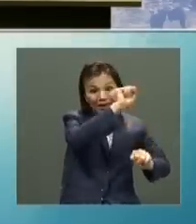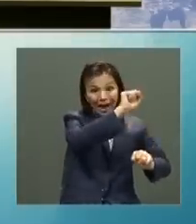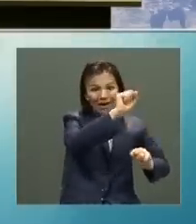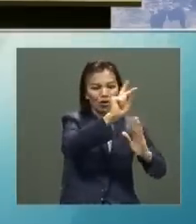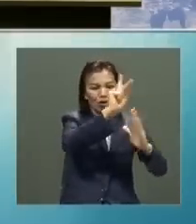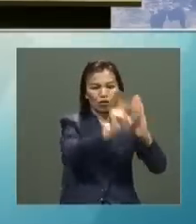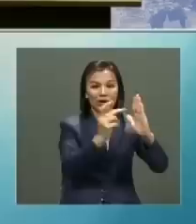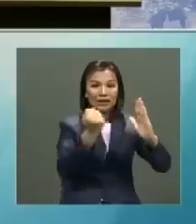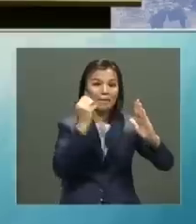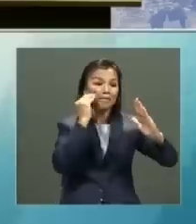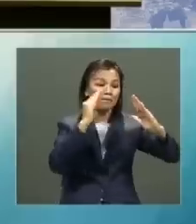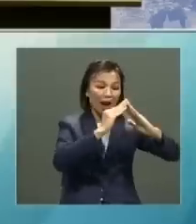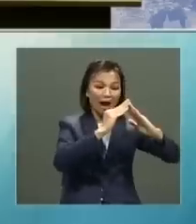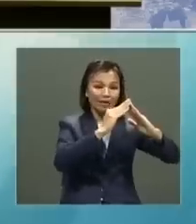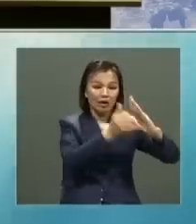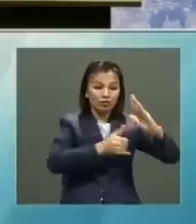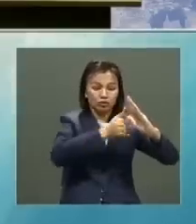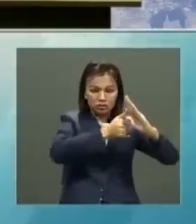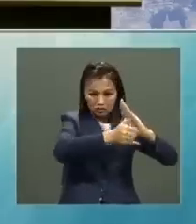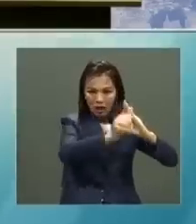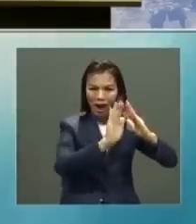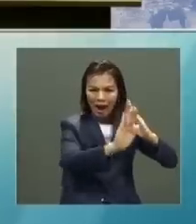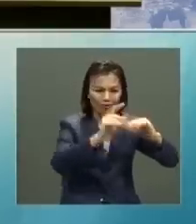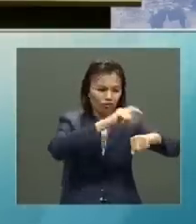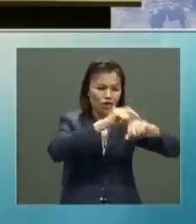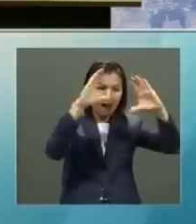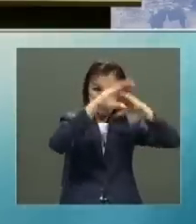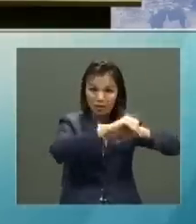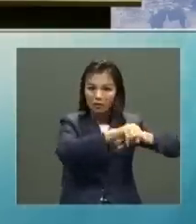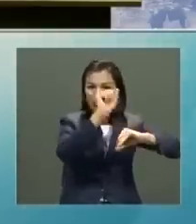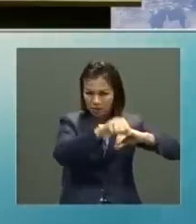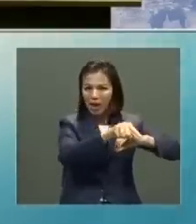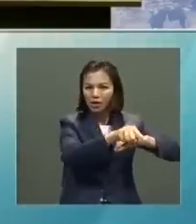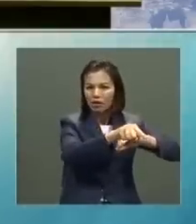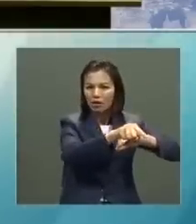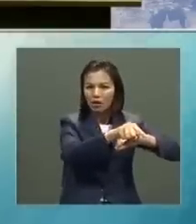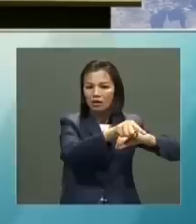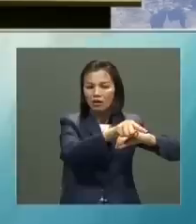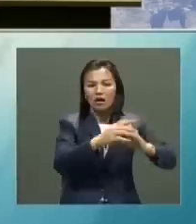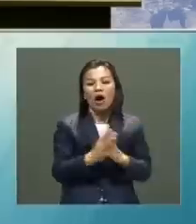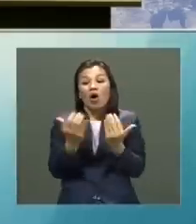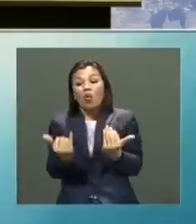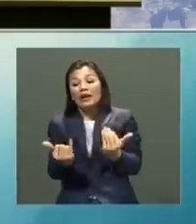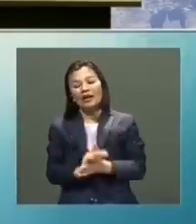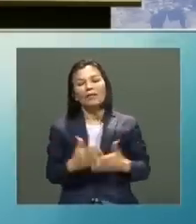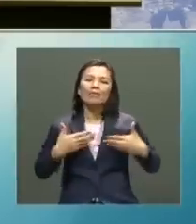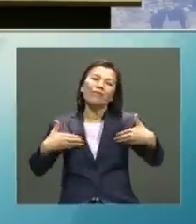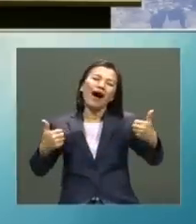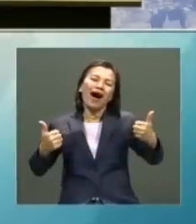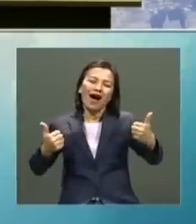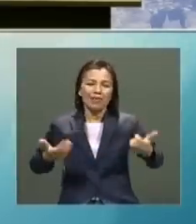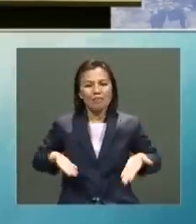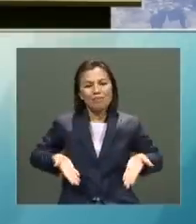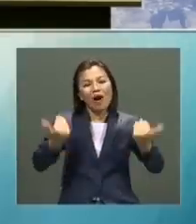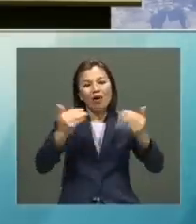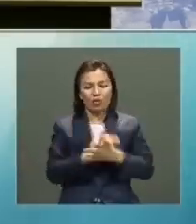วันแรกแล้วเราบอกว่าวันนี้แล้วเราจะผ่อนและผ่อนคลายไปแล้วพรุ่ง